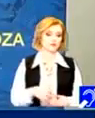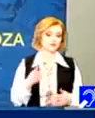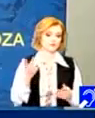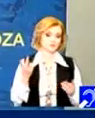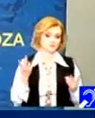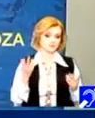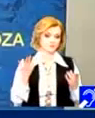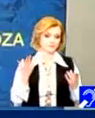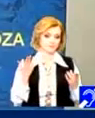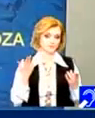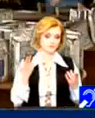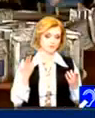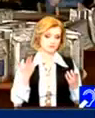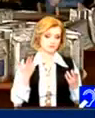cele mai